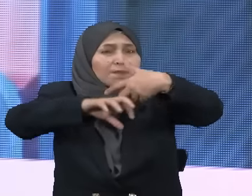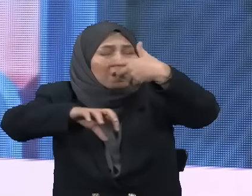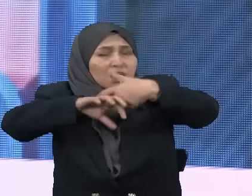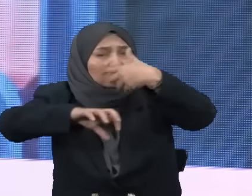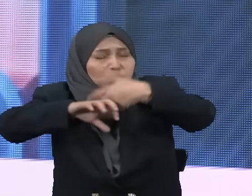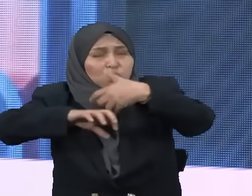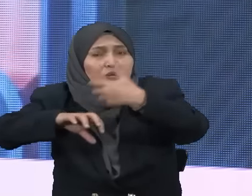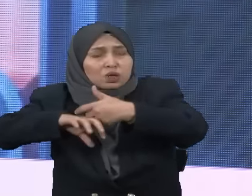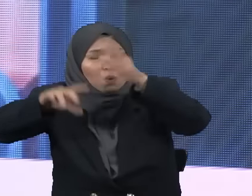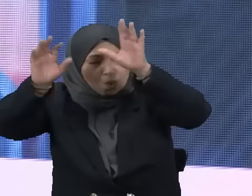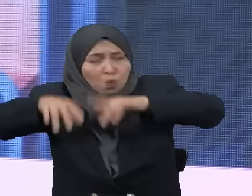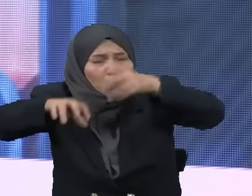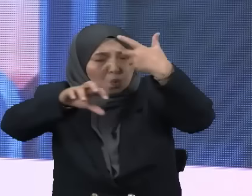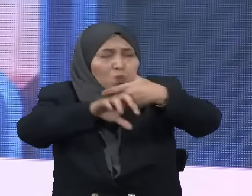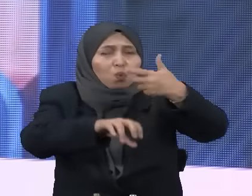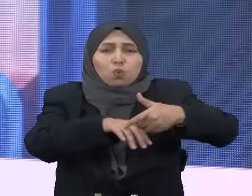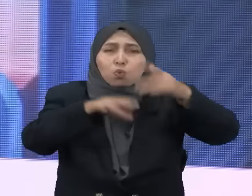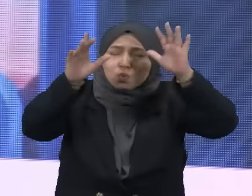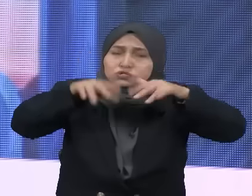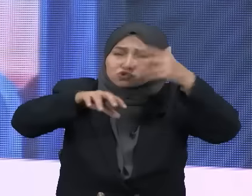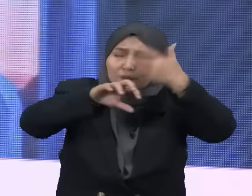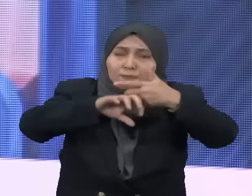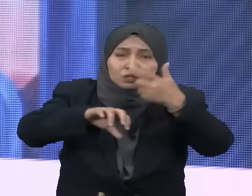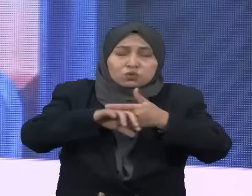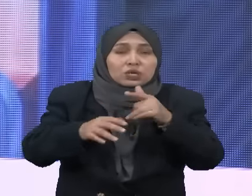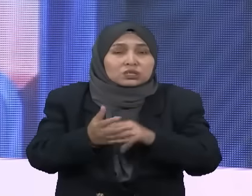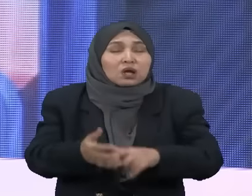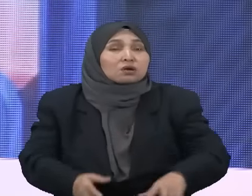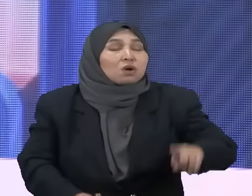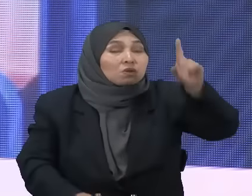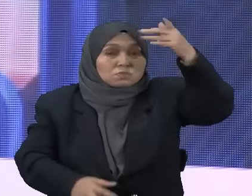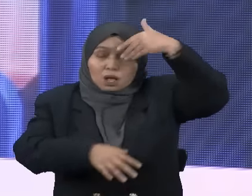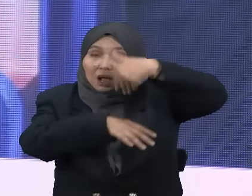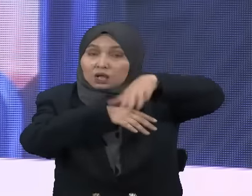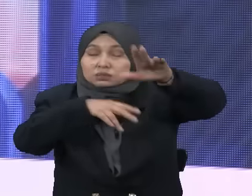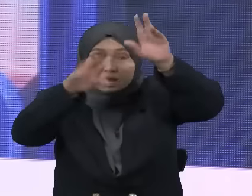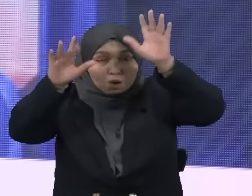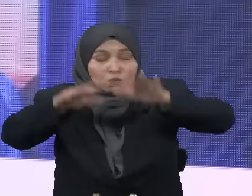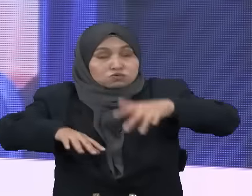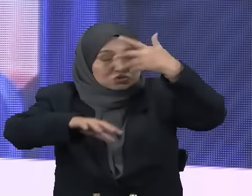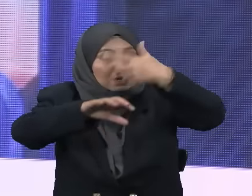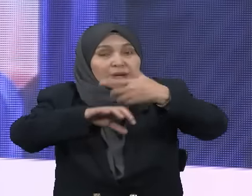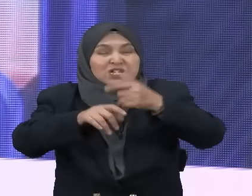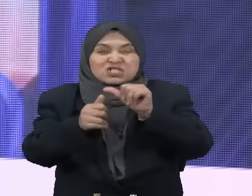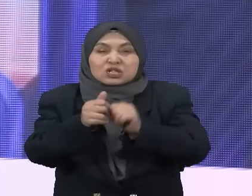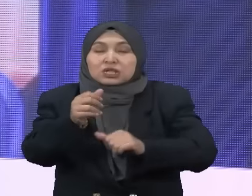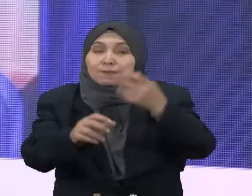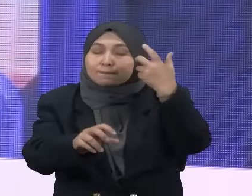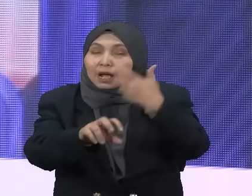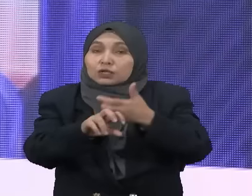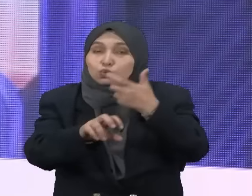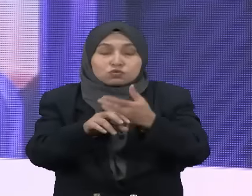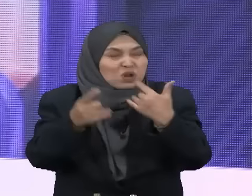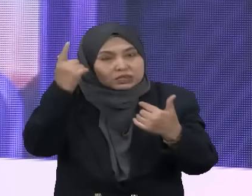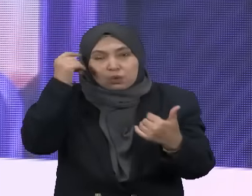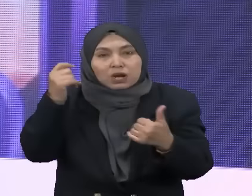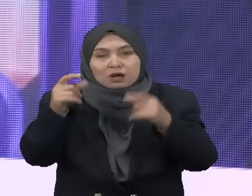batu ini musawwamatan inda rabbih. Maksud hujan batu ni, bila Allah hantar hujan batu, setiap batu dah tahu kat mana dia kena